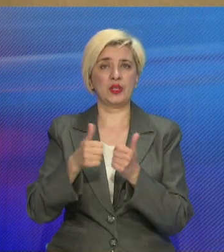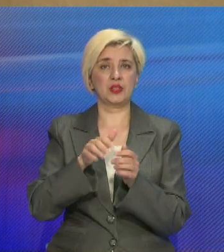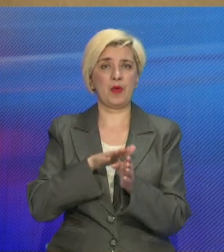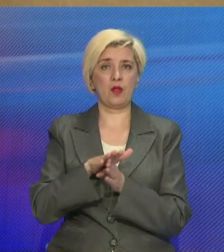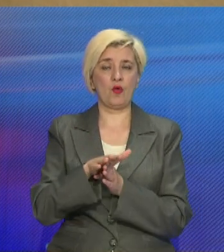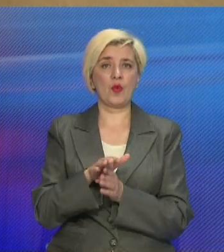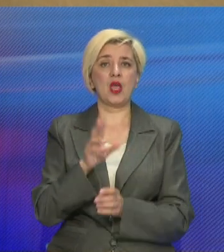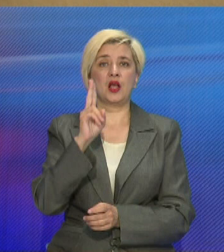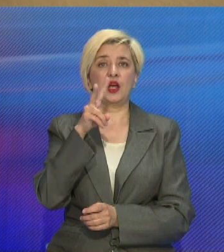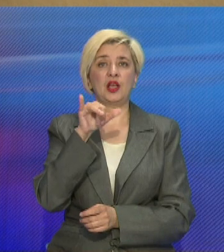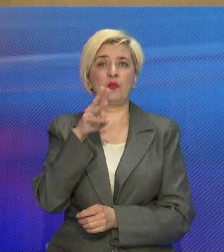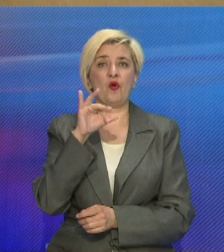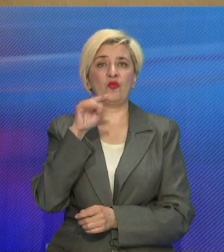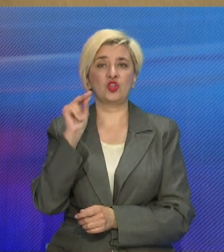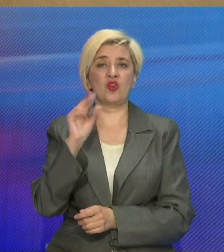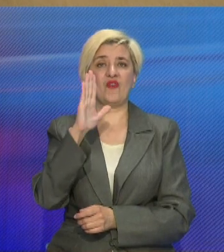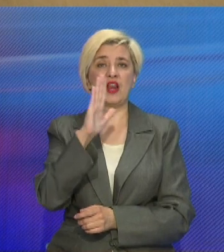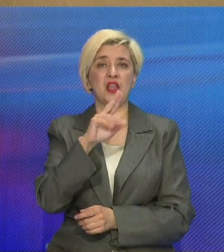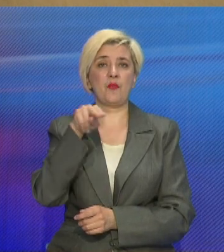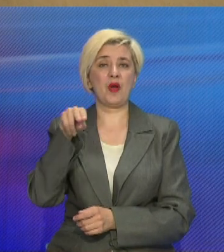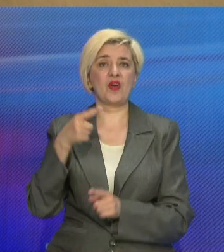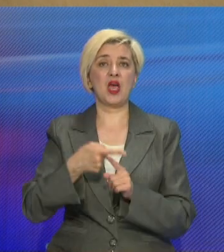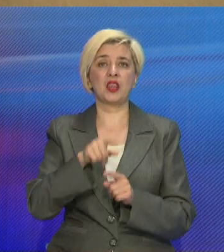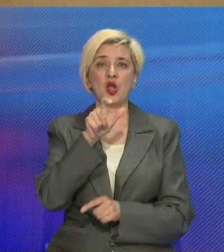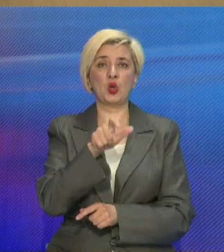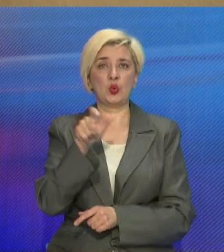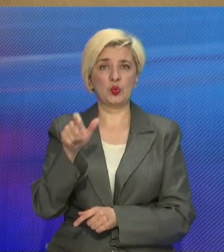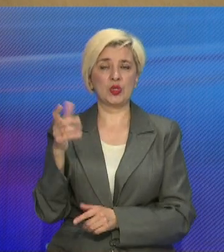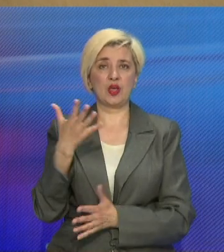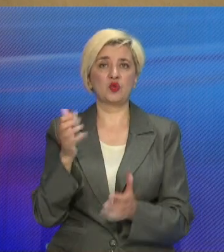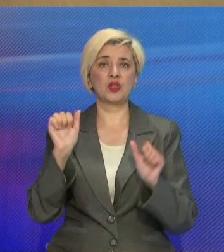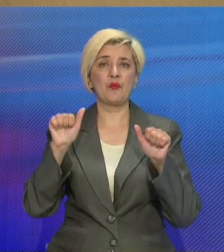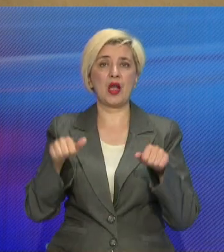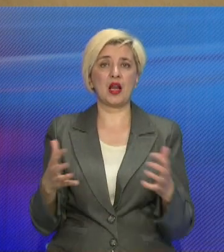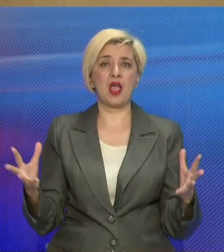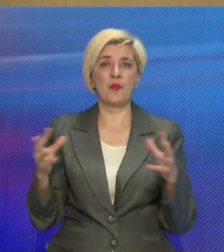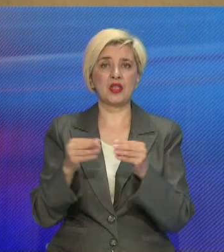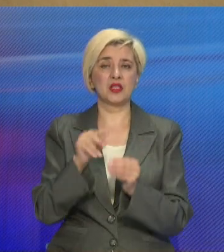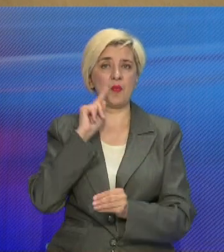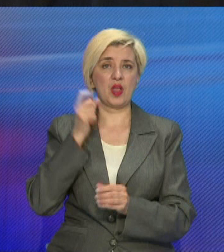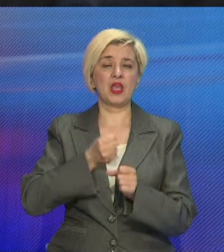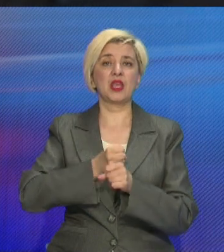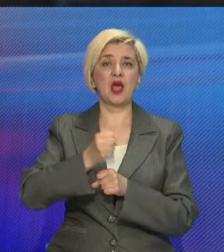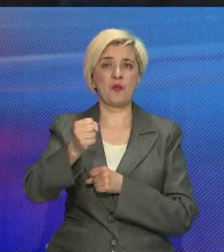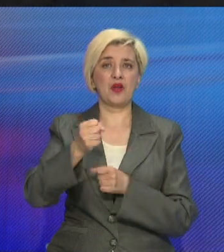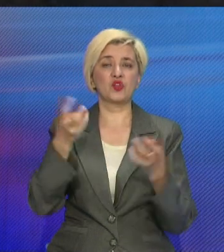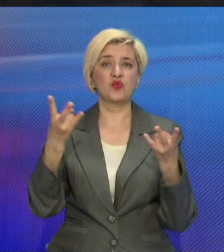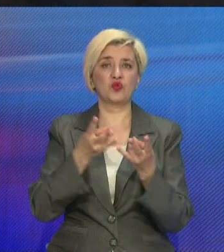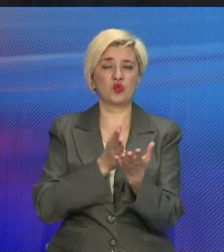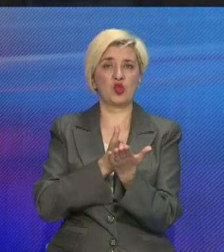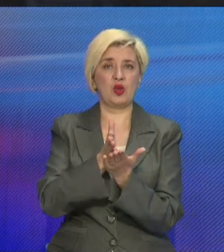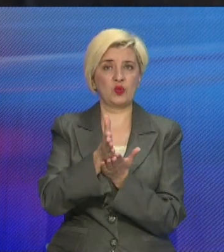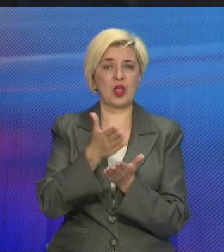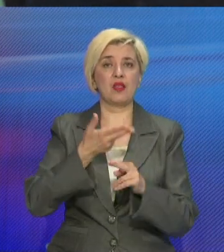Павлович. Это люди, которые смогли объединить молодежь и направить ее в нужное, как говорится, русло для нашего